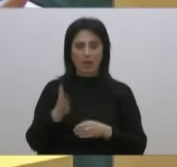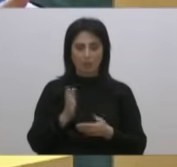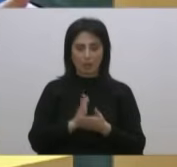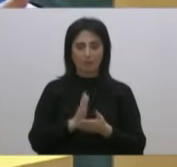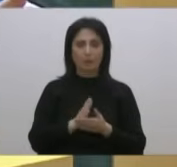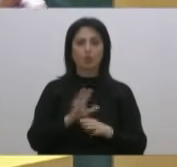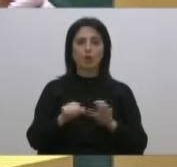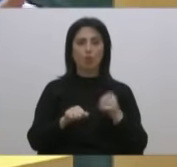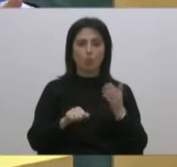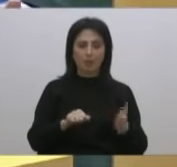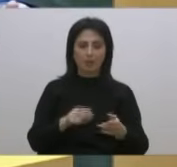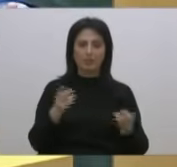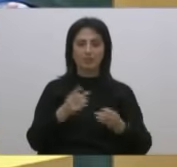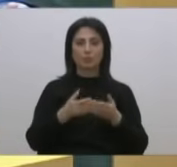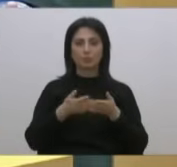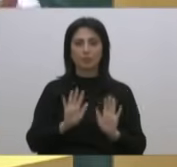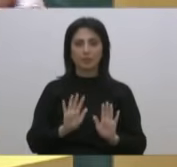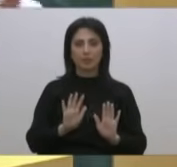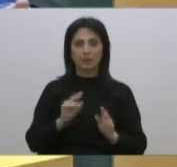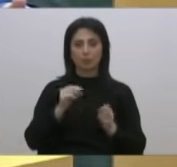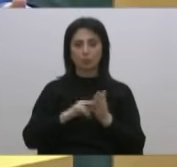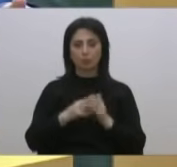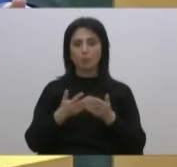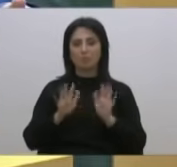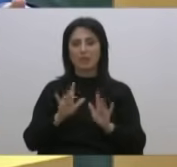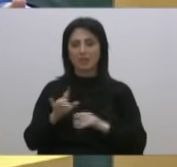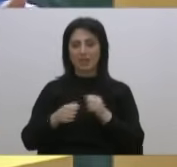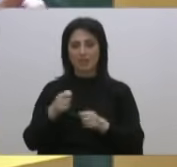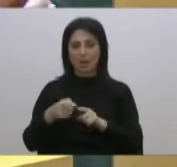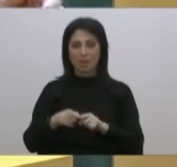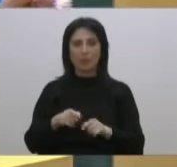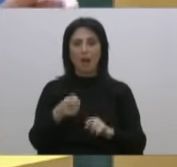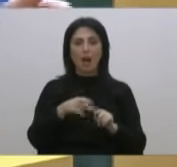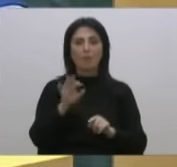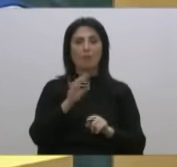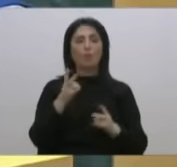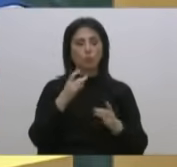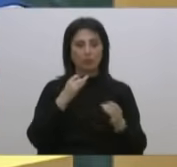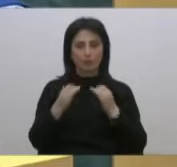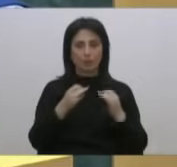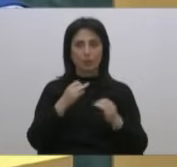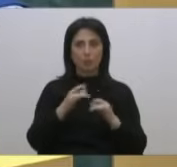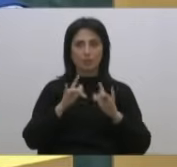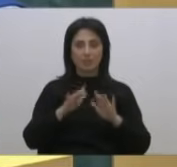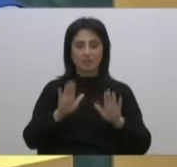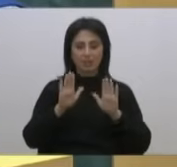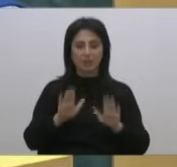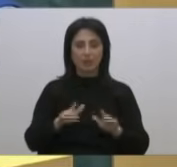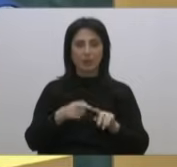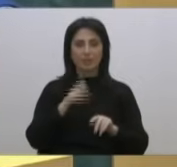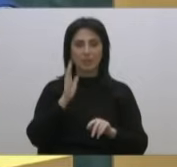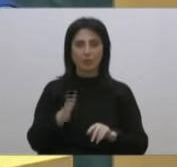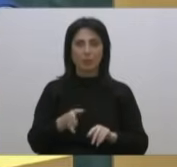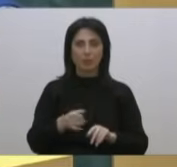ეს არის ოკუპაცია, გვჭირდება მეტი ბიუჯეტი, მეტი დასაქმება. ამაზე ჩვენ უნდა ვისაუბროთ საქმიანად და